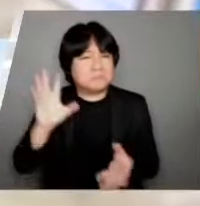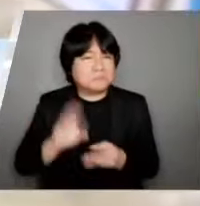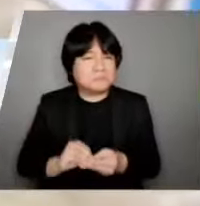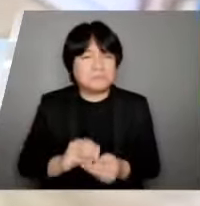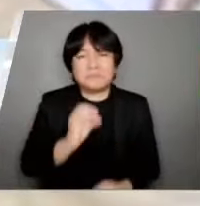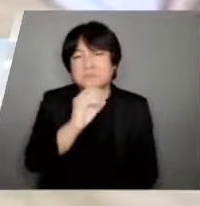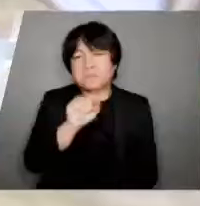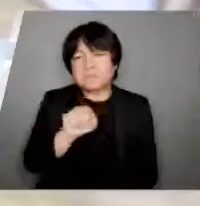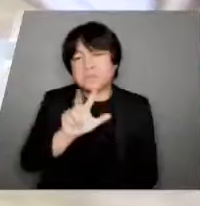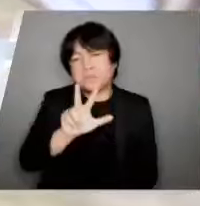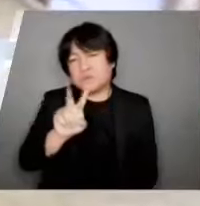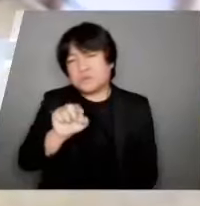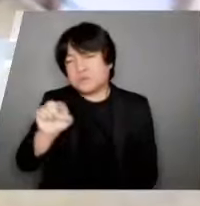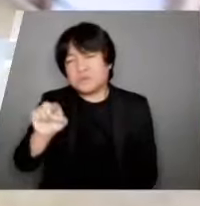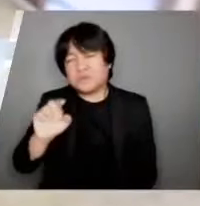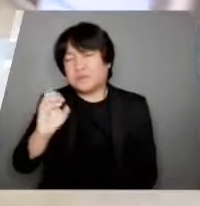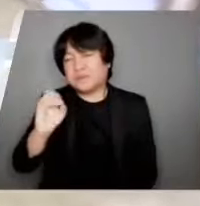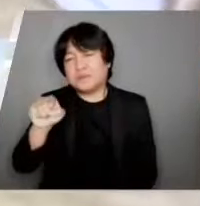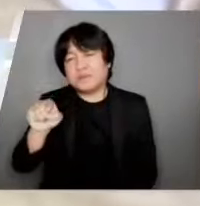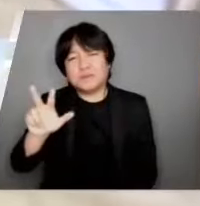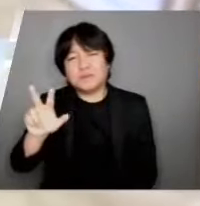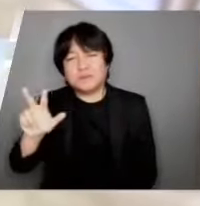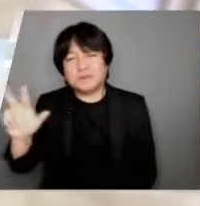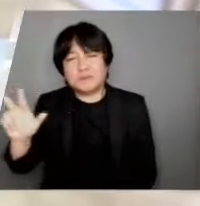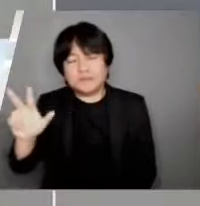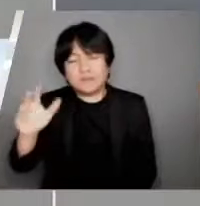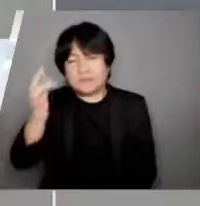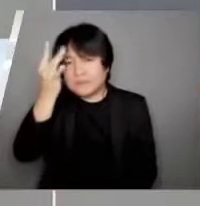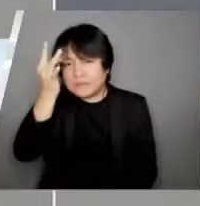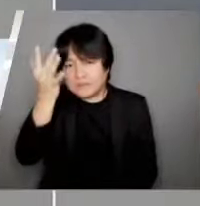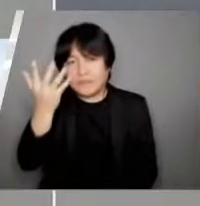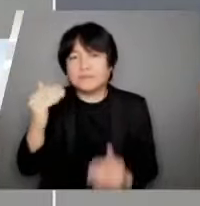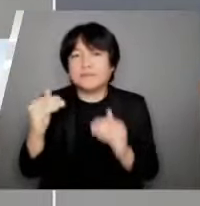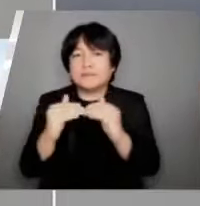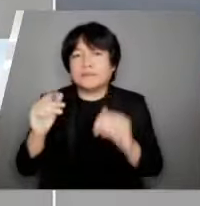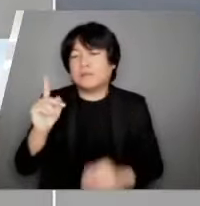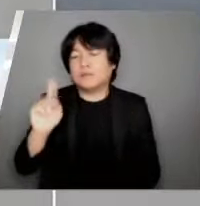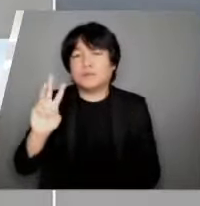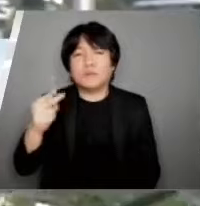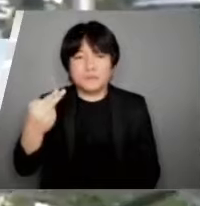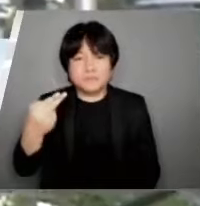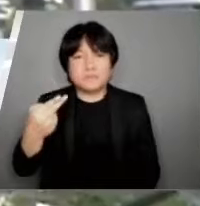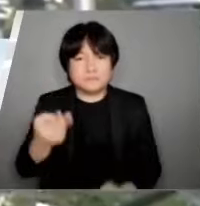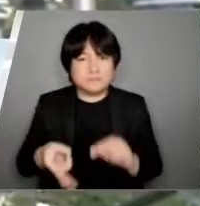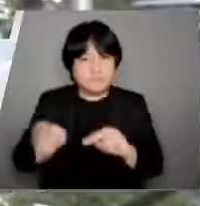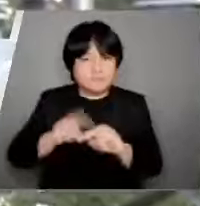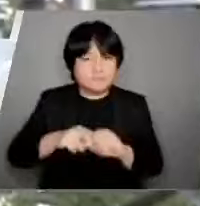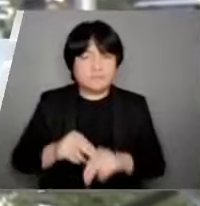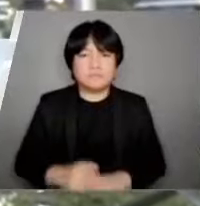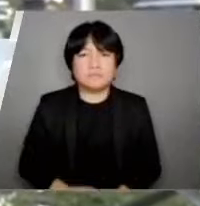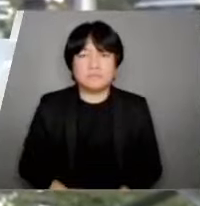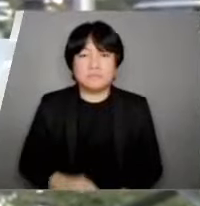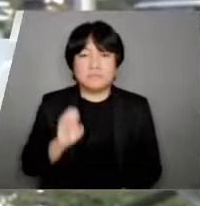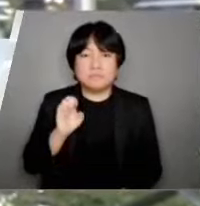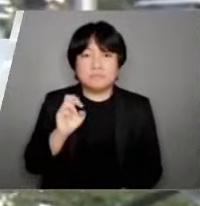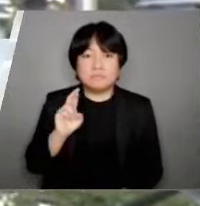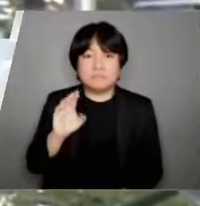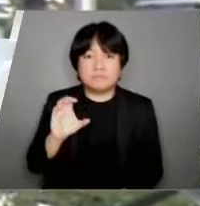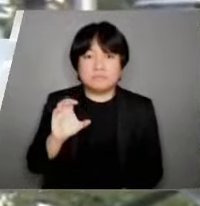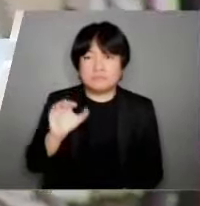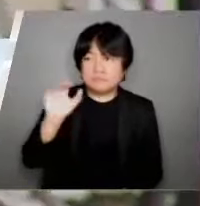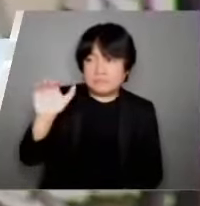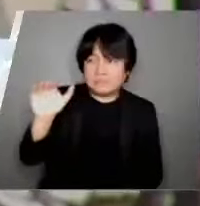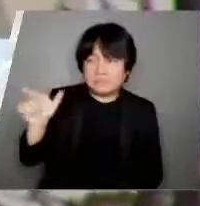centavos yung initial estimate namin per kilowatt hour. Bili ng ERC sa Meralco, dapat sulitin niya yung supply